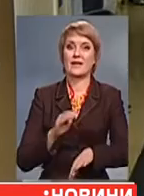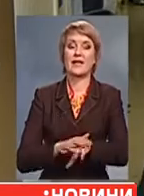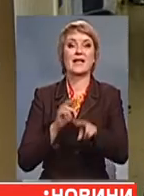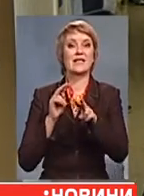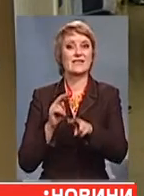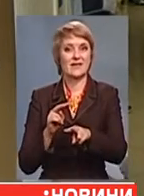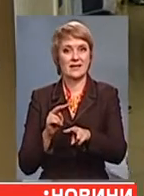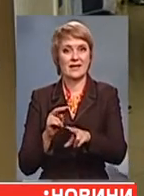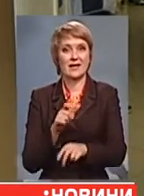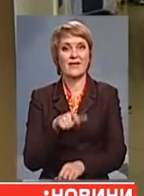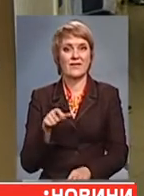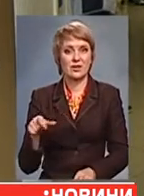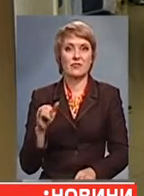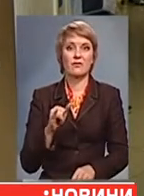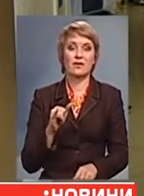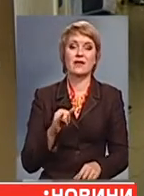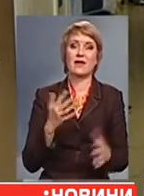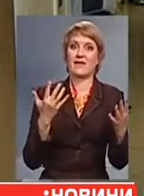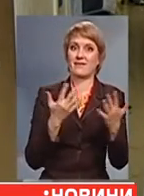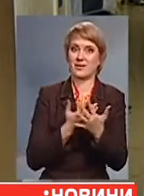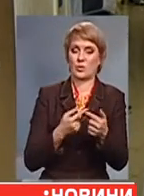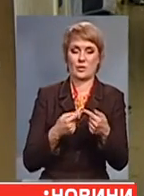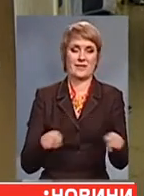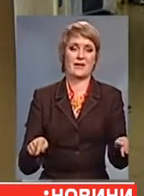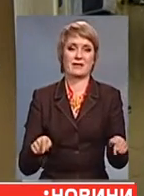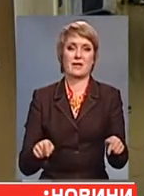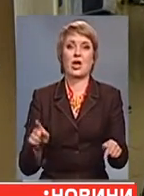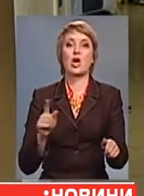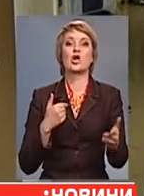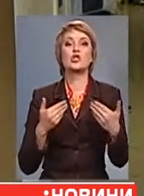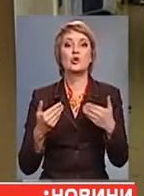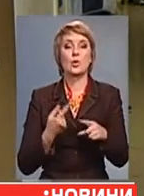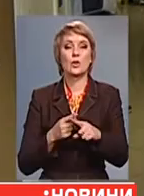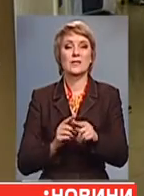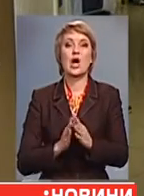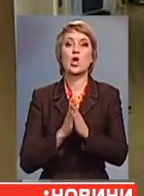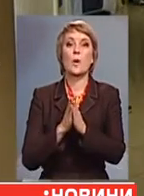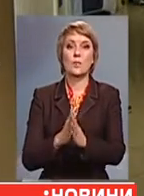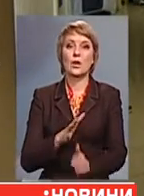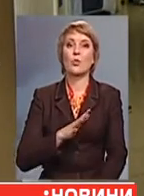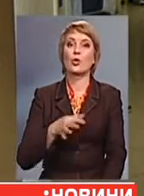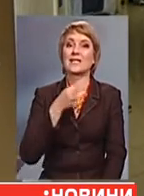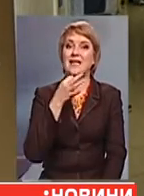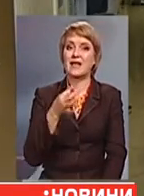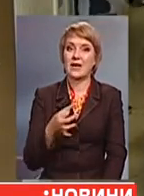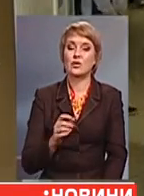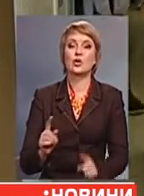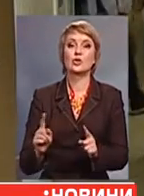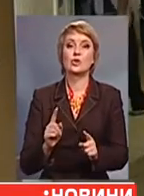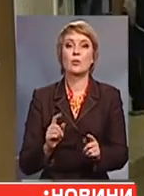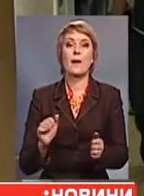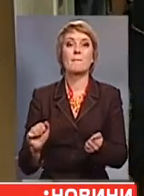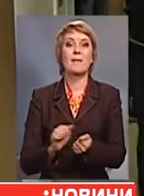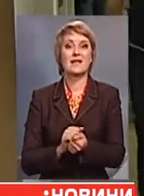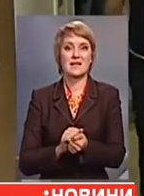свідків і саме відео різняться. І ще також щодо цих клопотань було заявлено про те, щоб до